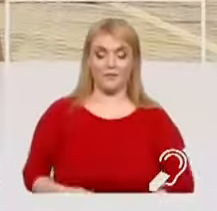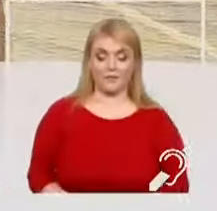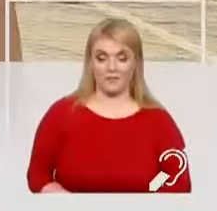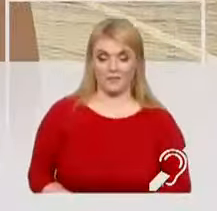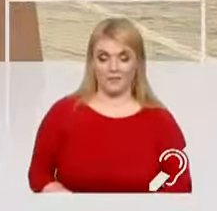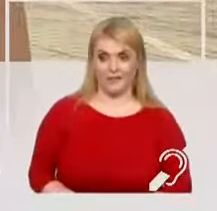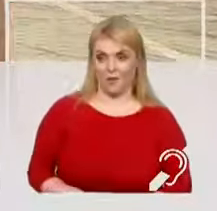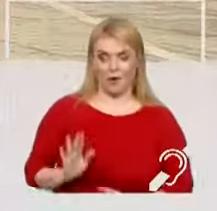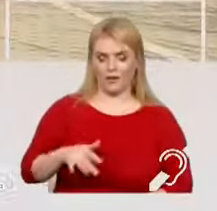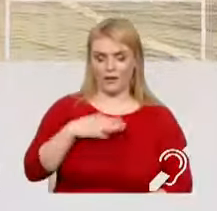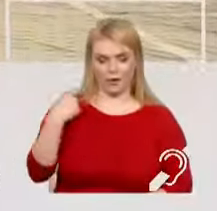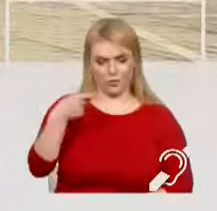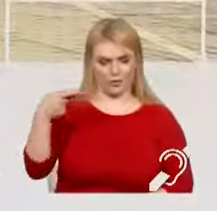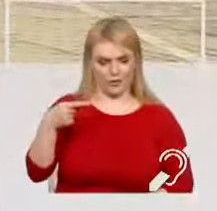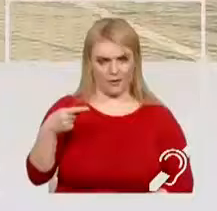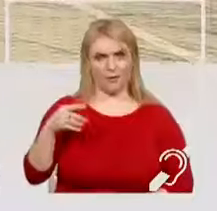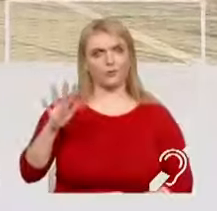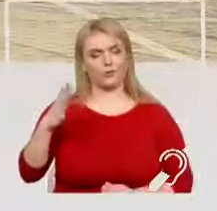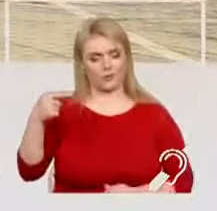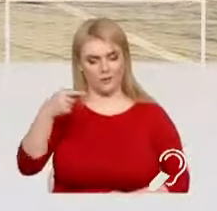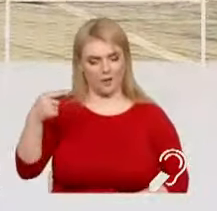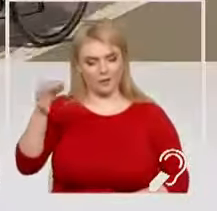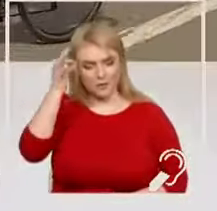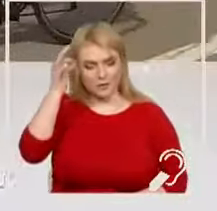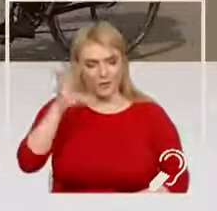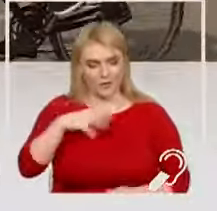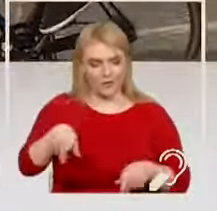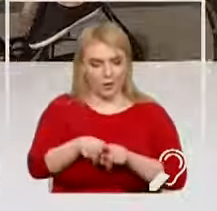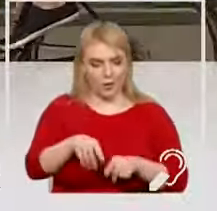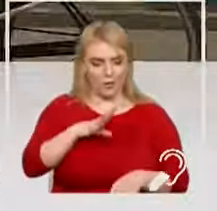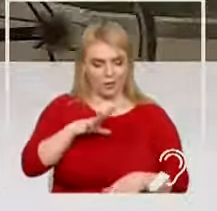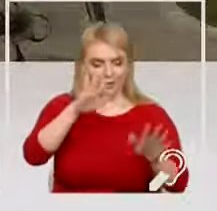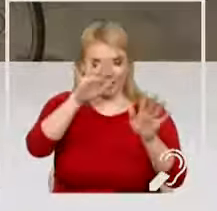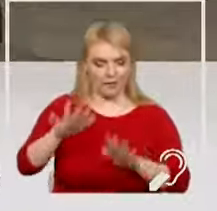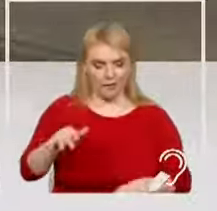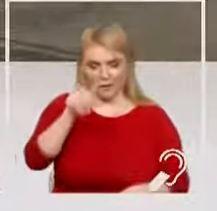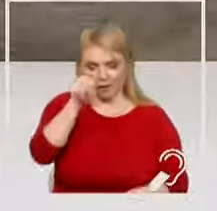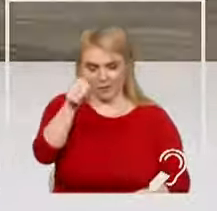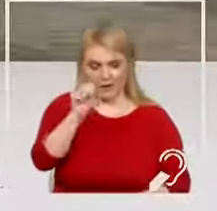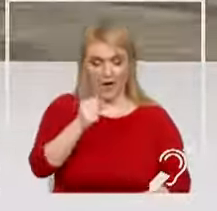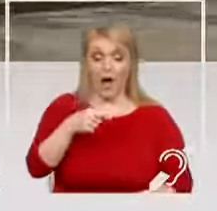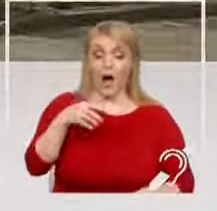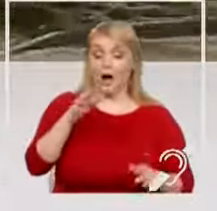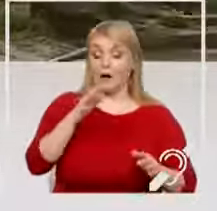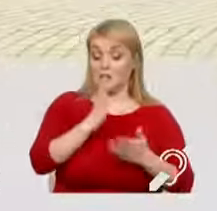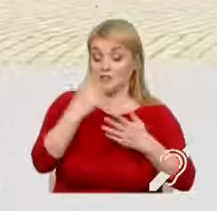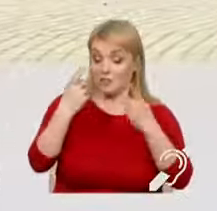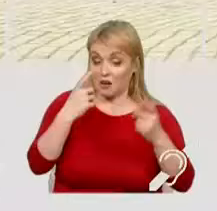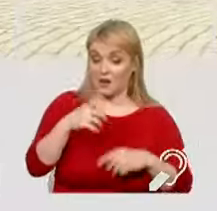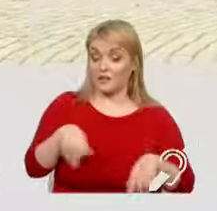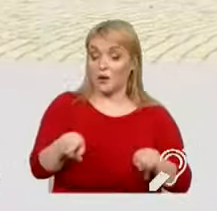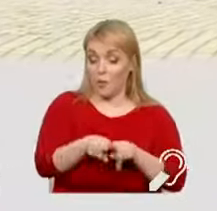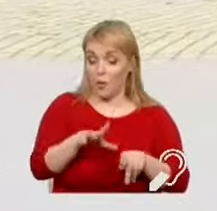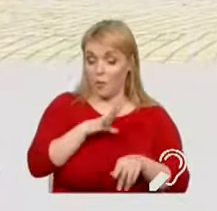de Doamne, minus sau să ningă, cum a fost situația. Meteorologii spun că doar în 1998 au mai